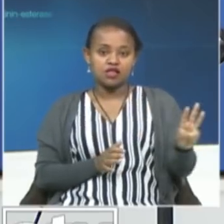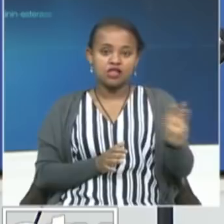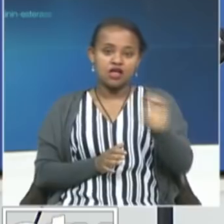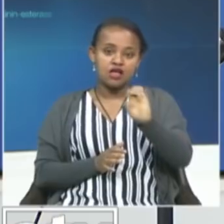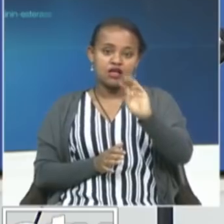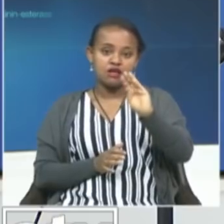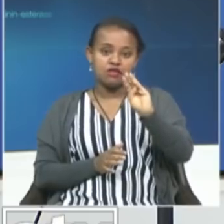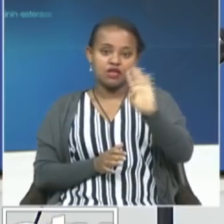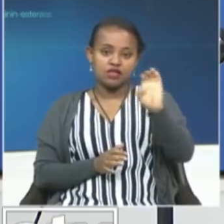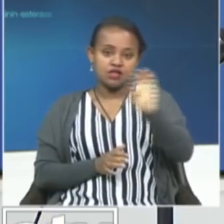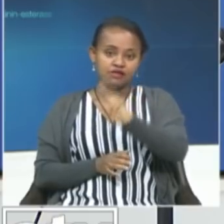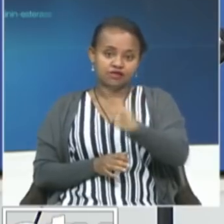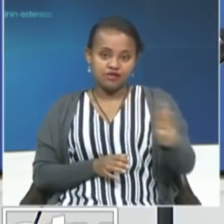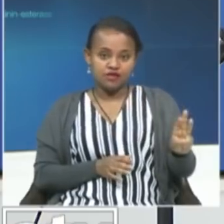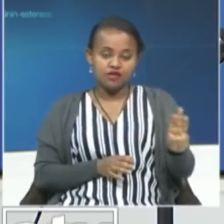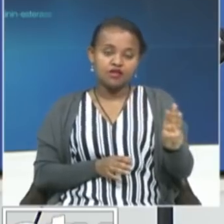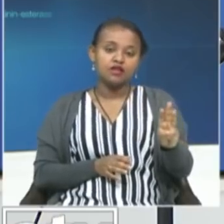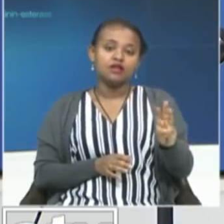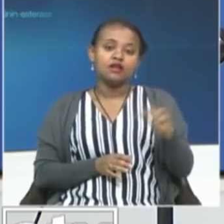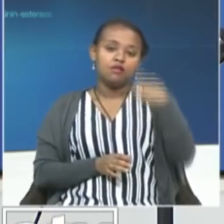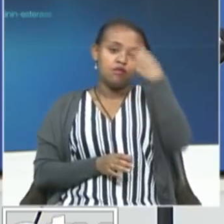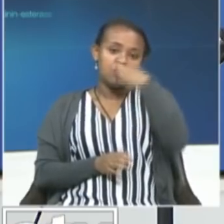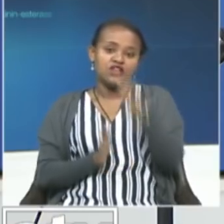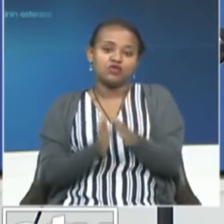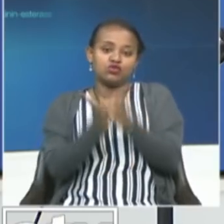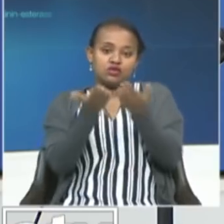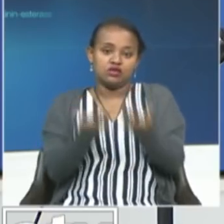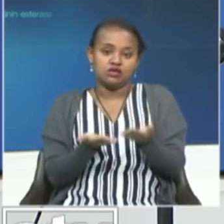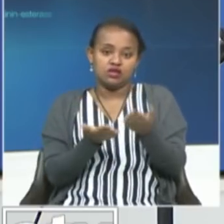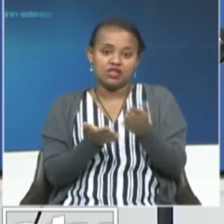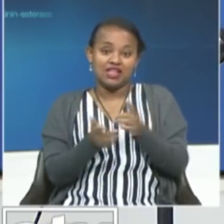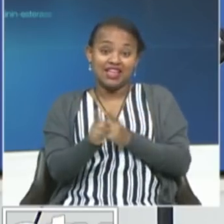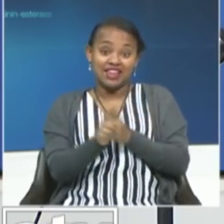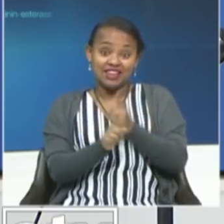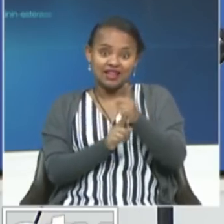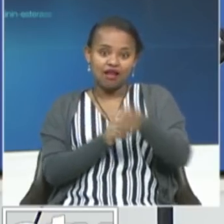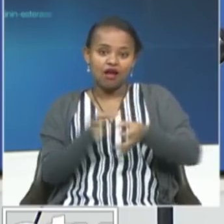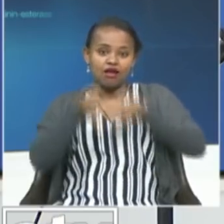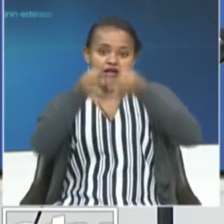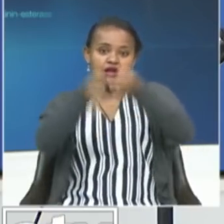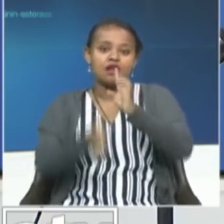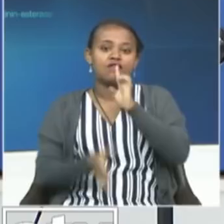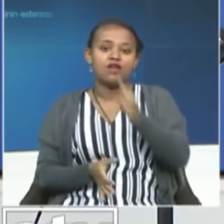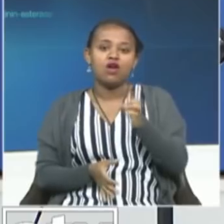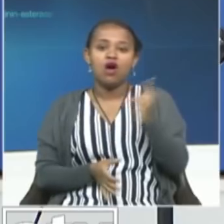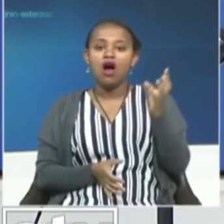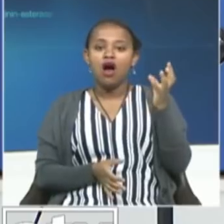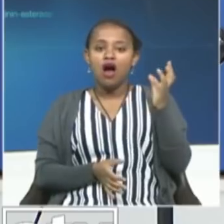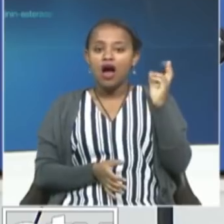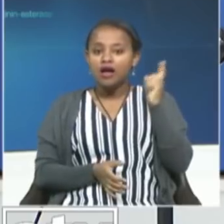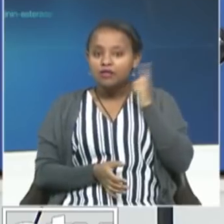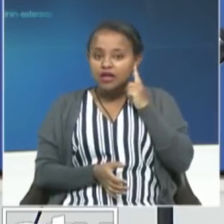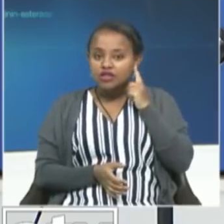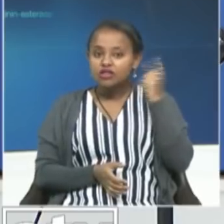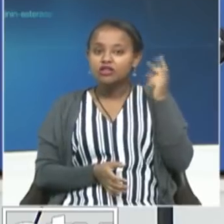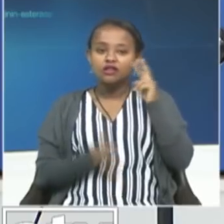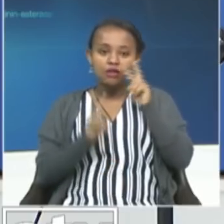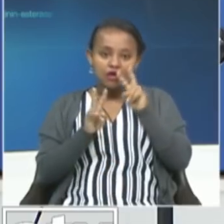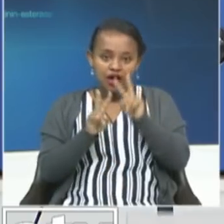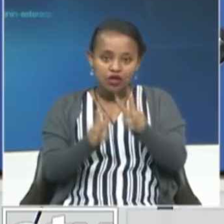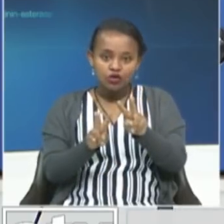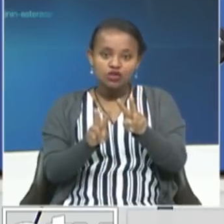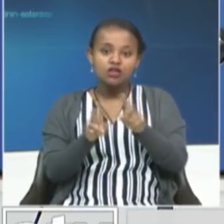በኢቢሲ ማህበራዊ ድረገጽ በፌስቡክ ገጽ ላይ በቀጥታ እየተላለፈ ነው የሚገኘው። አድማጭ ተመልካቾች መስመር